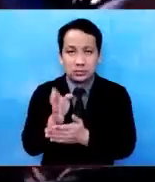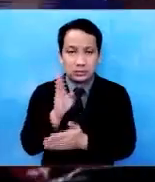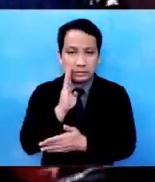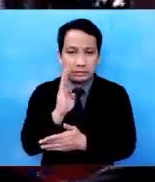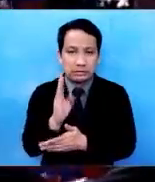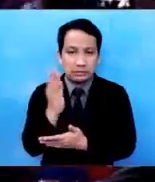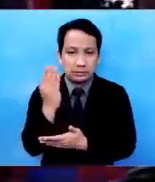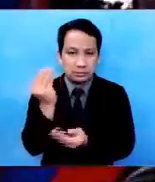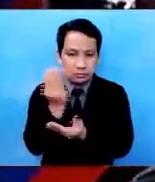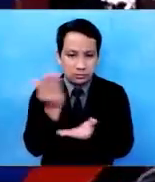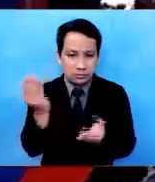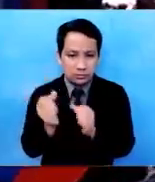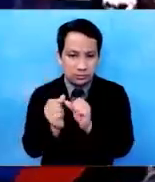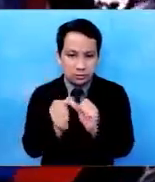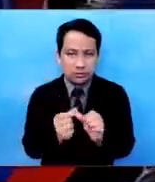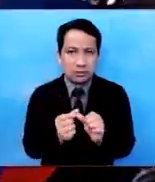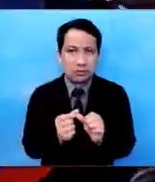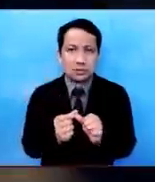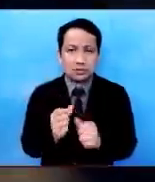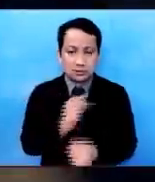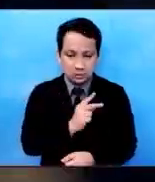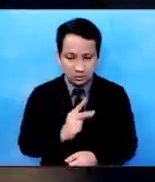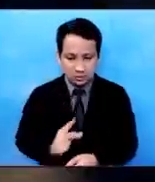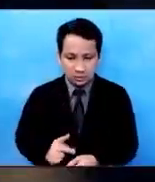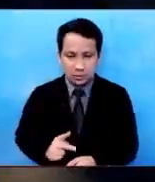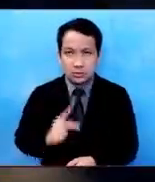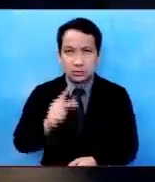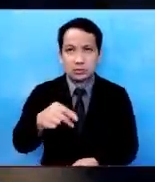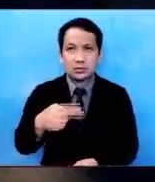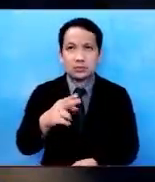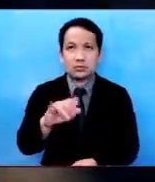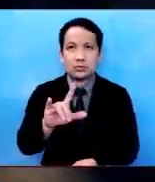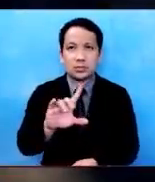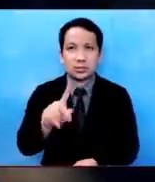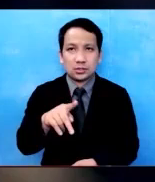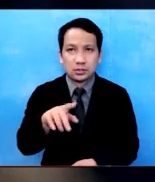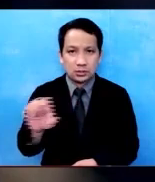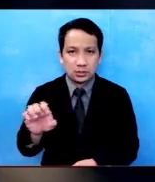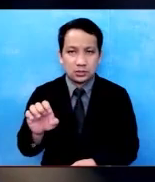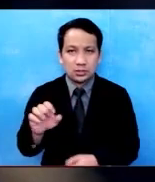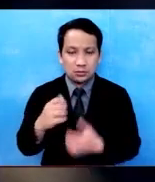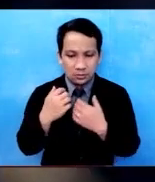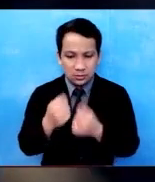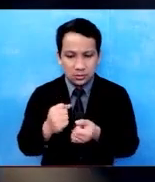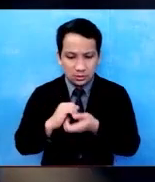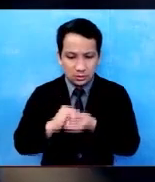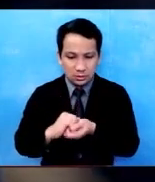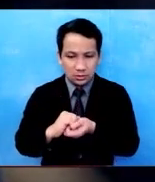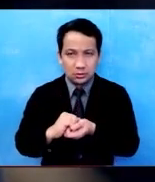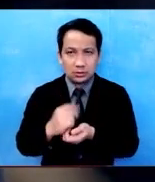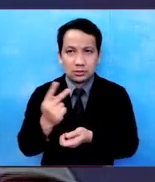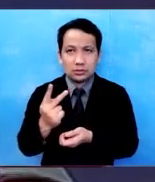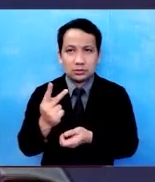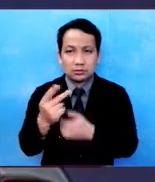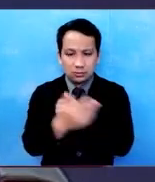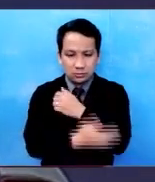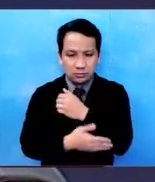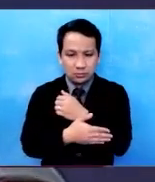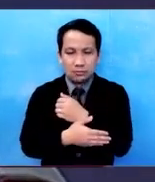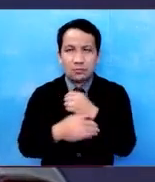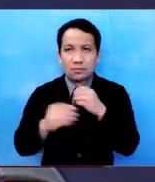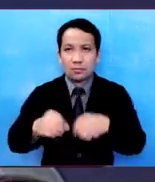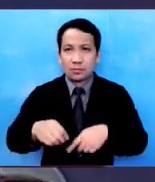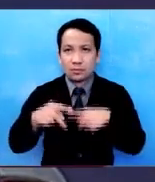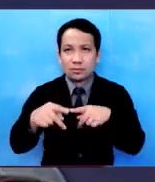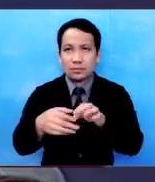Kabilang dyan ang pulong niya sa hari ng Belgium na si King Philip para palakasin ang relasyon ng dalawang bansa. It will also be an opportunity to